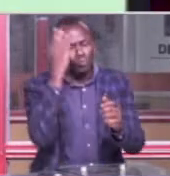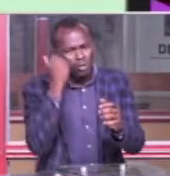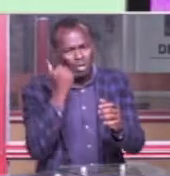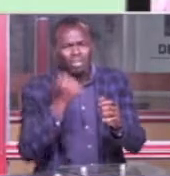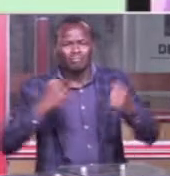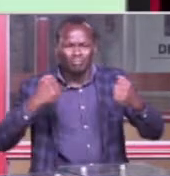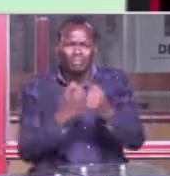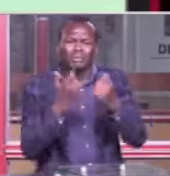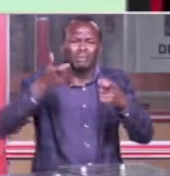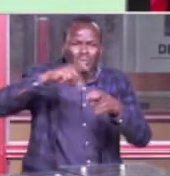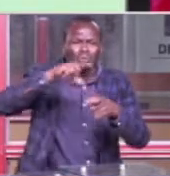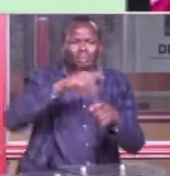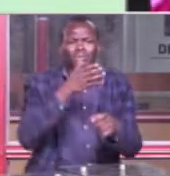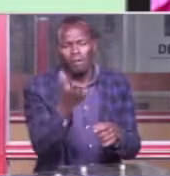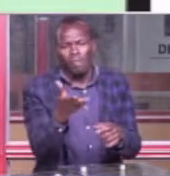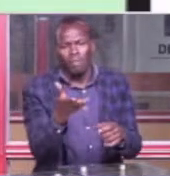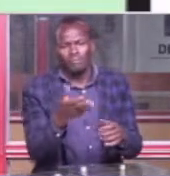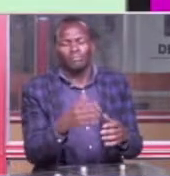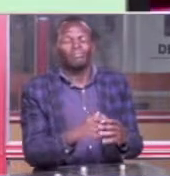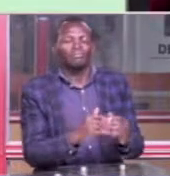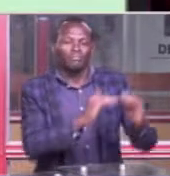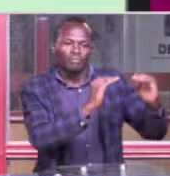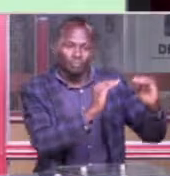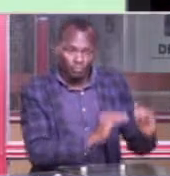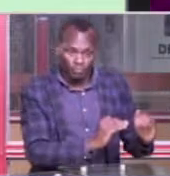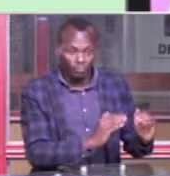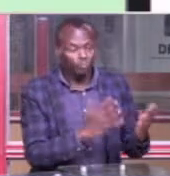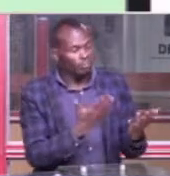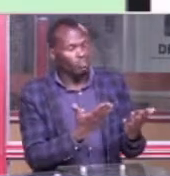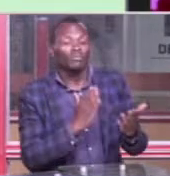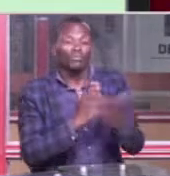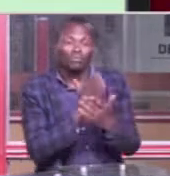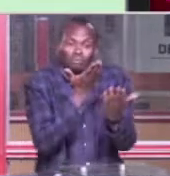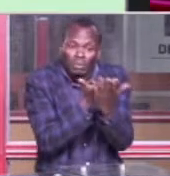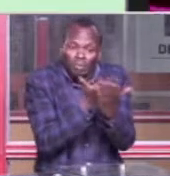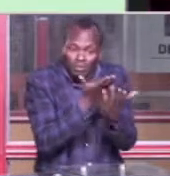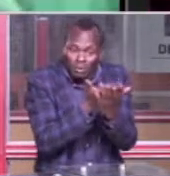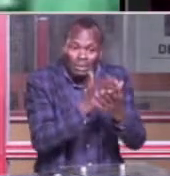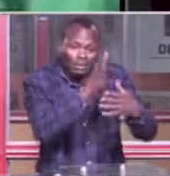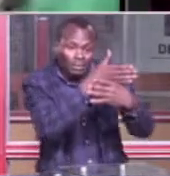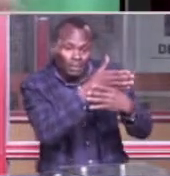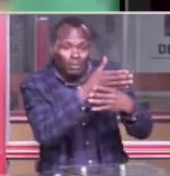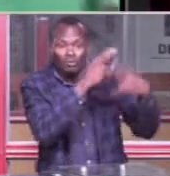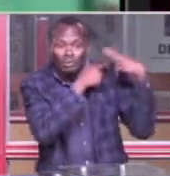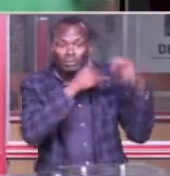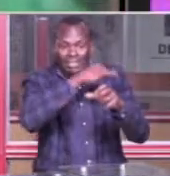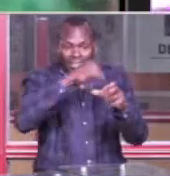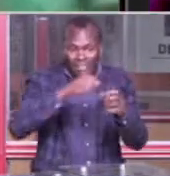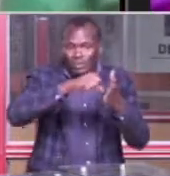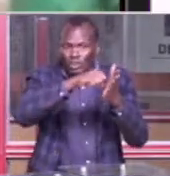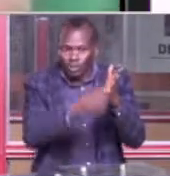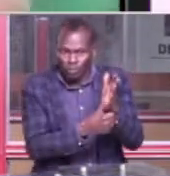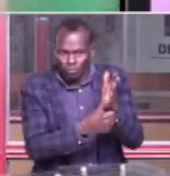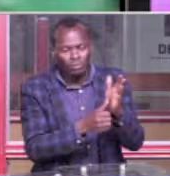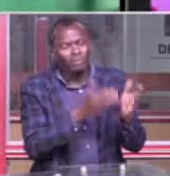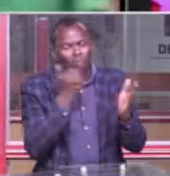To the internal affairs is that we need to have well designated points of entry. Esi natulise ku